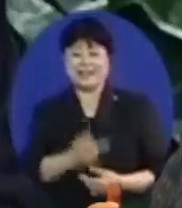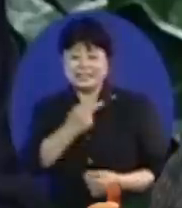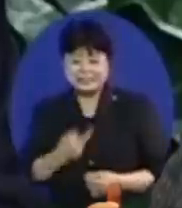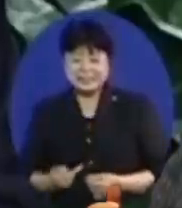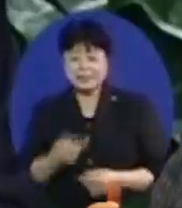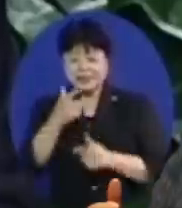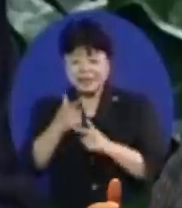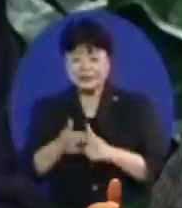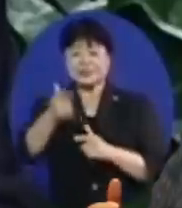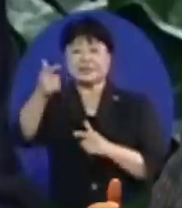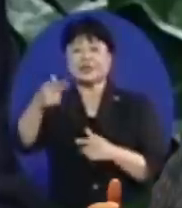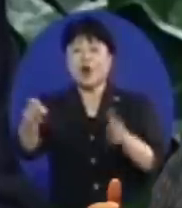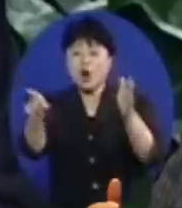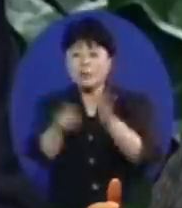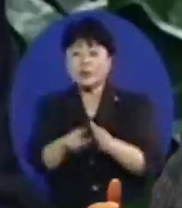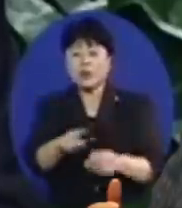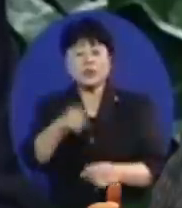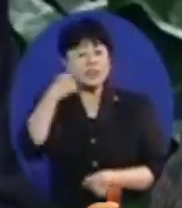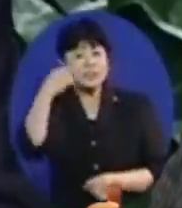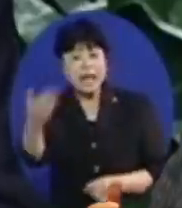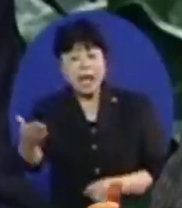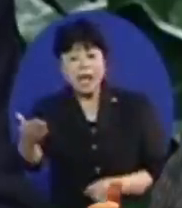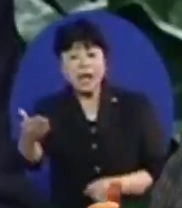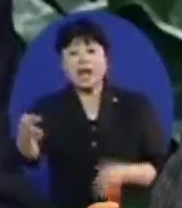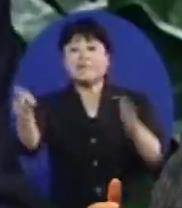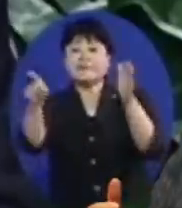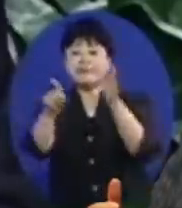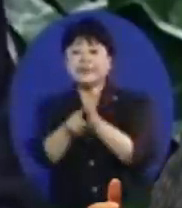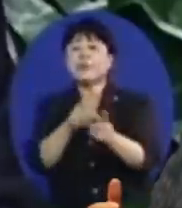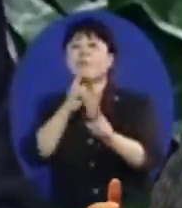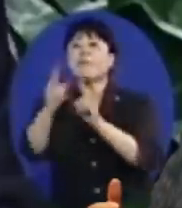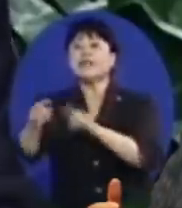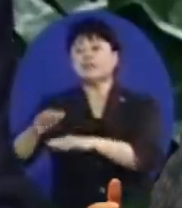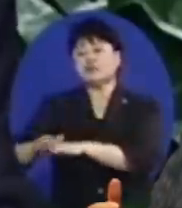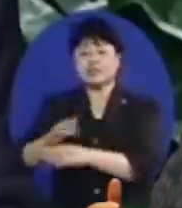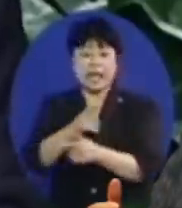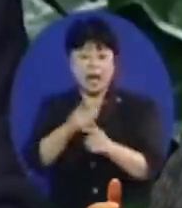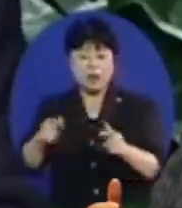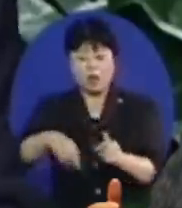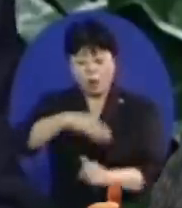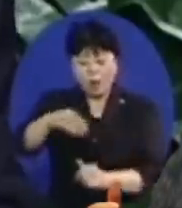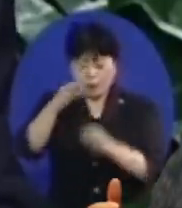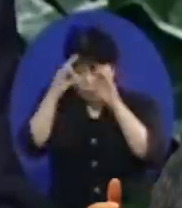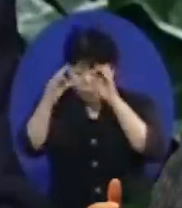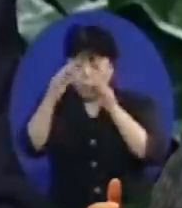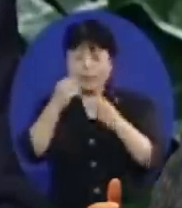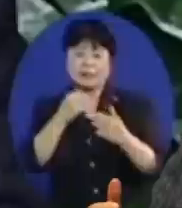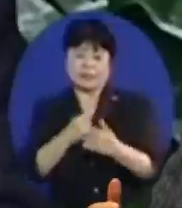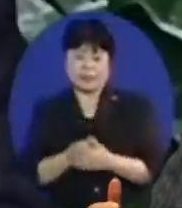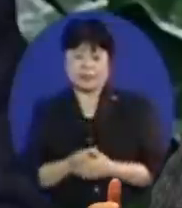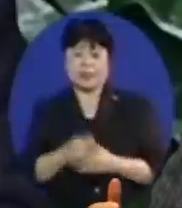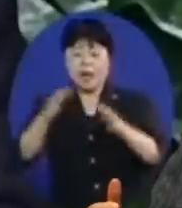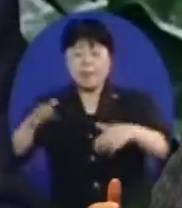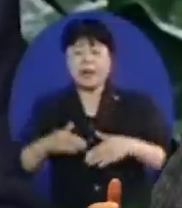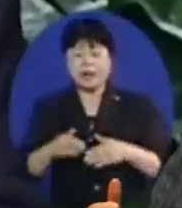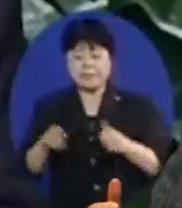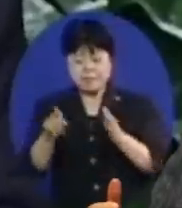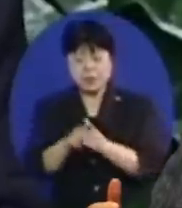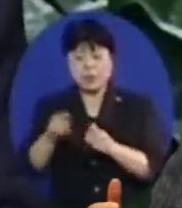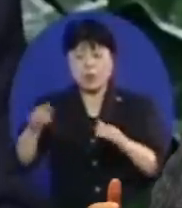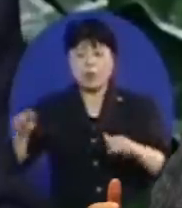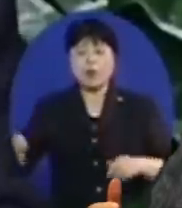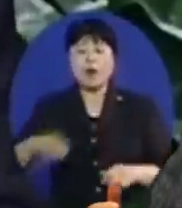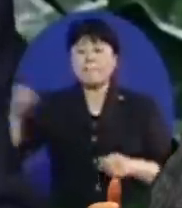보고 예수님이 내 믿음을 어디 두었느냐는 것도 믿음을 말씀에 두지 않고 환경에 두었은 것입니다. 바람을 믿고 파도를